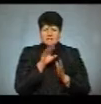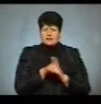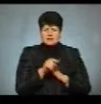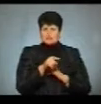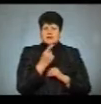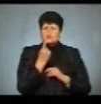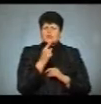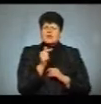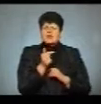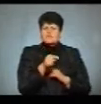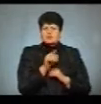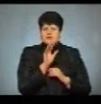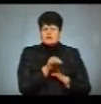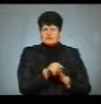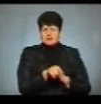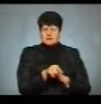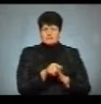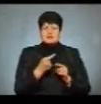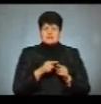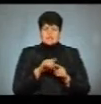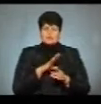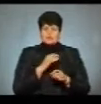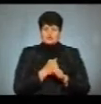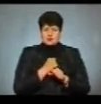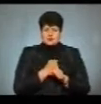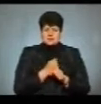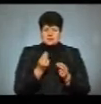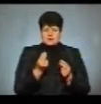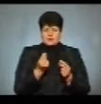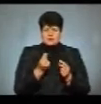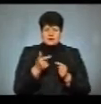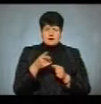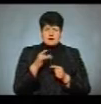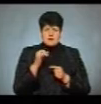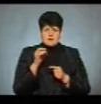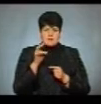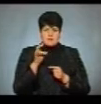жодної гривні на встановлення, це було встановлено за кошти грантів.